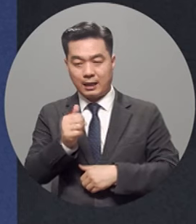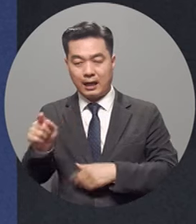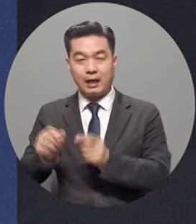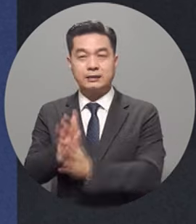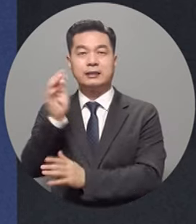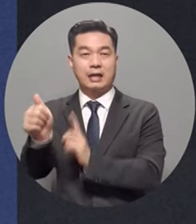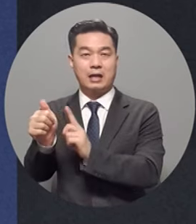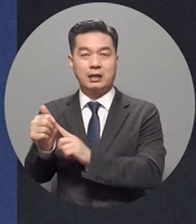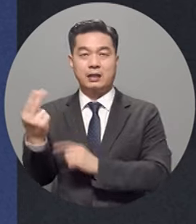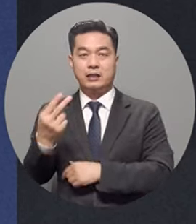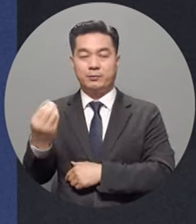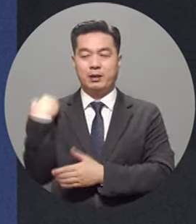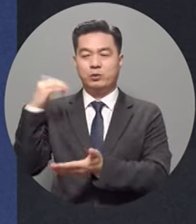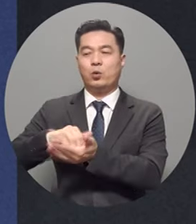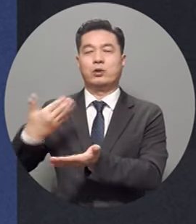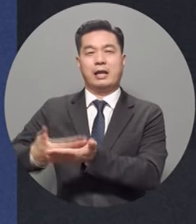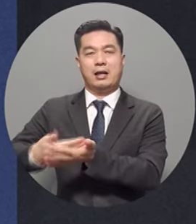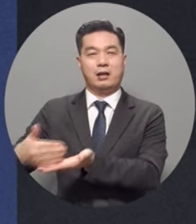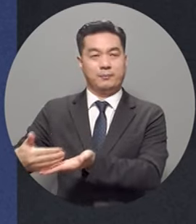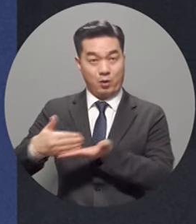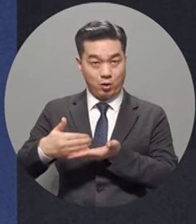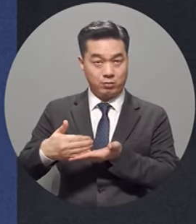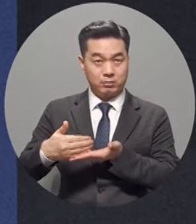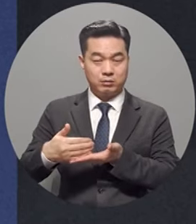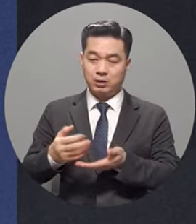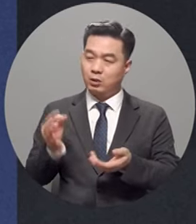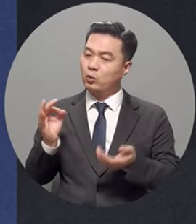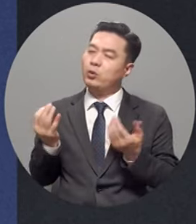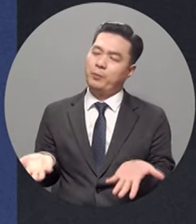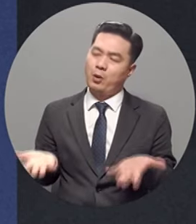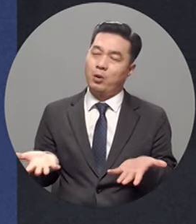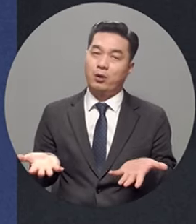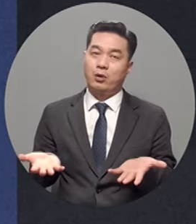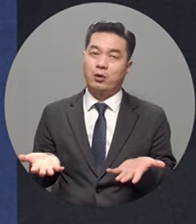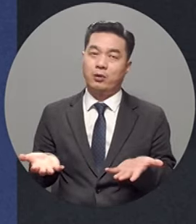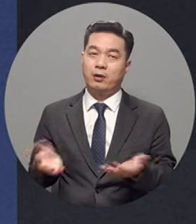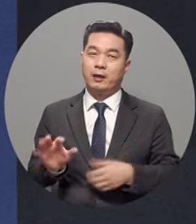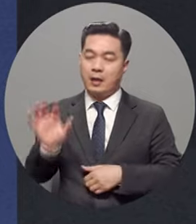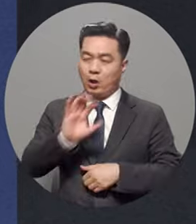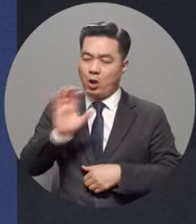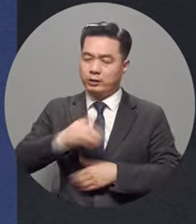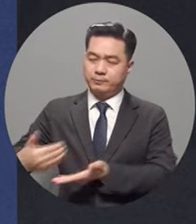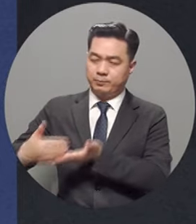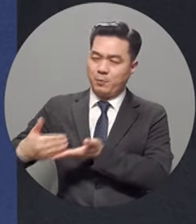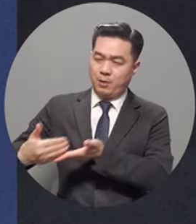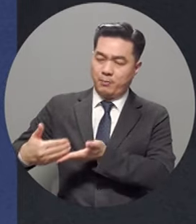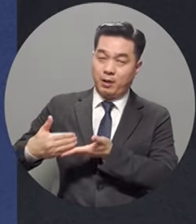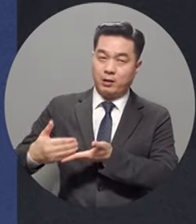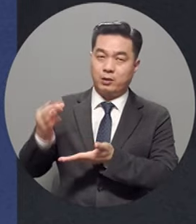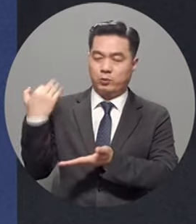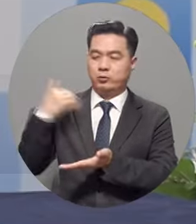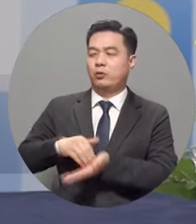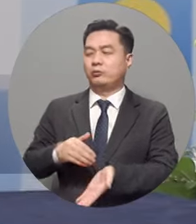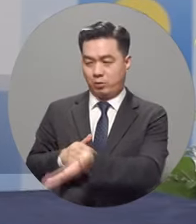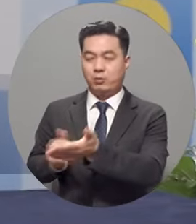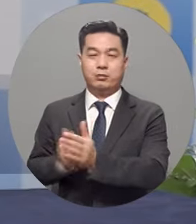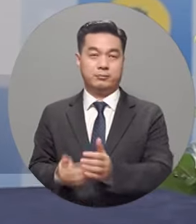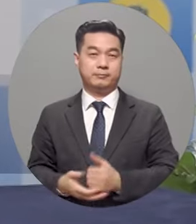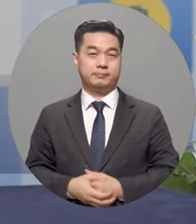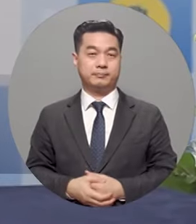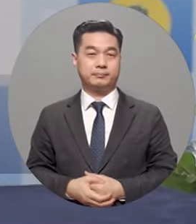원을 돌려달라고 요구했고 하 시장은 돈이 없다고 하다가 거듭 독촉하자 돈을 돌려줬다고 합니다. 그